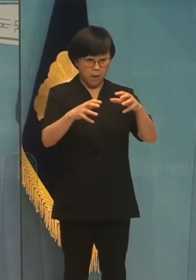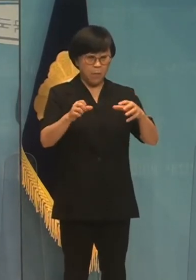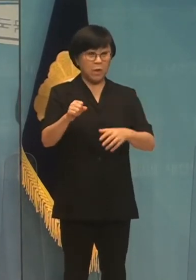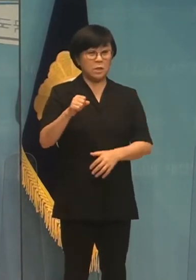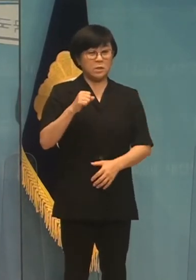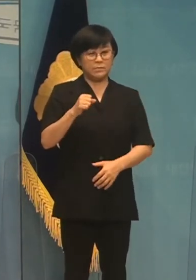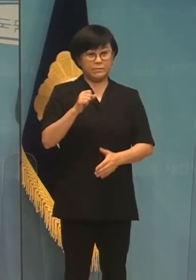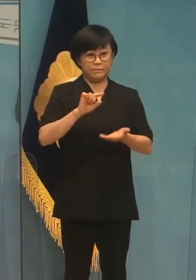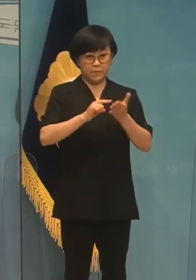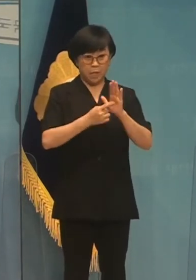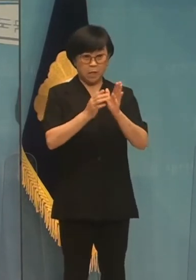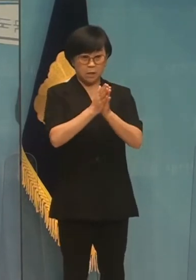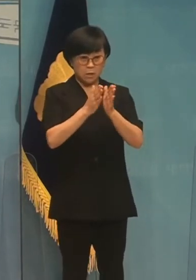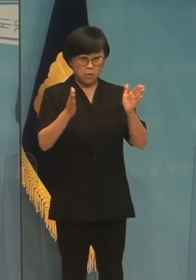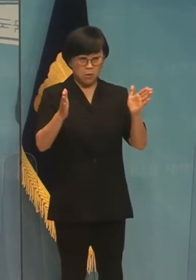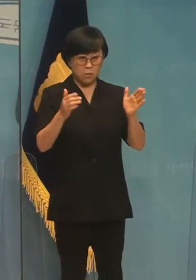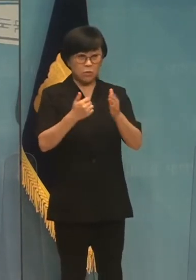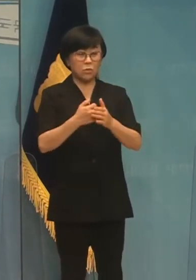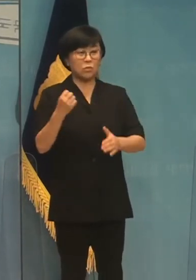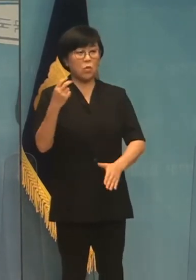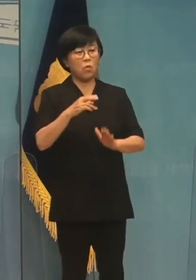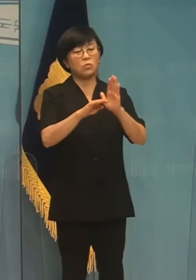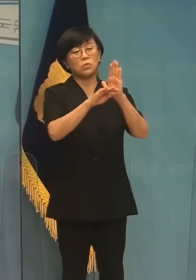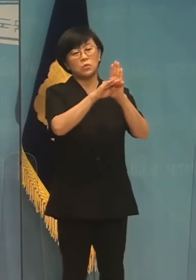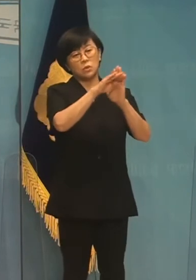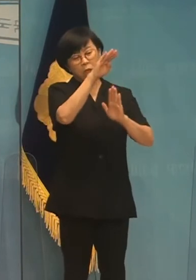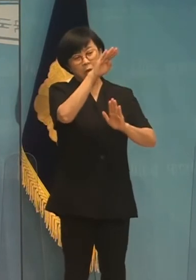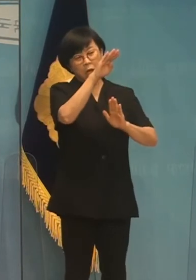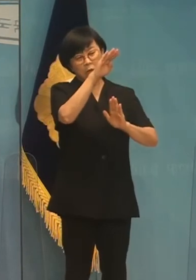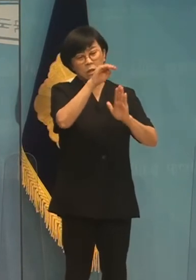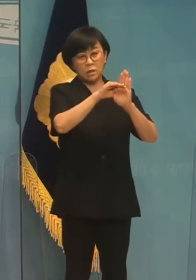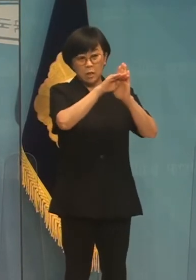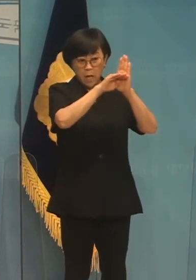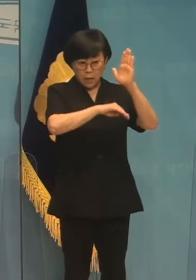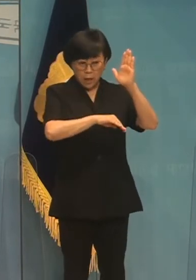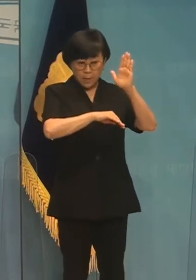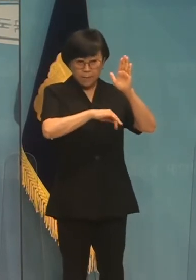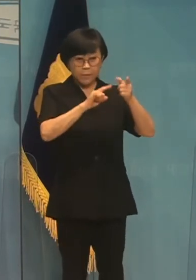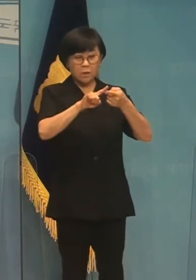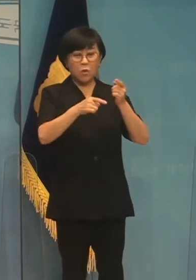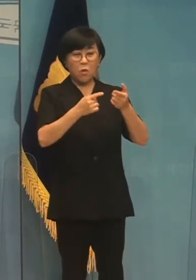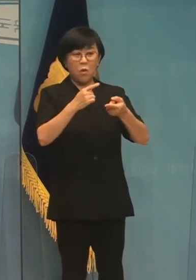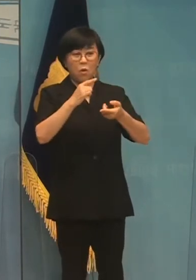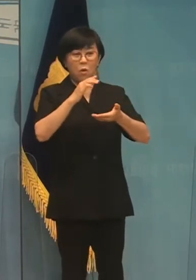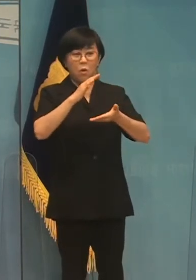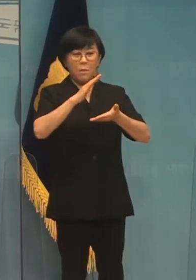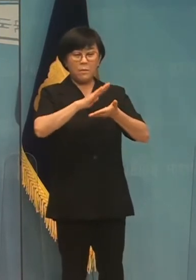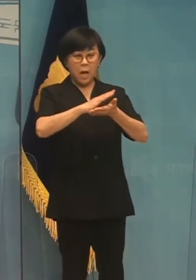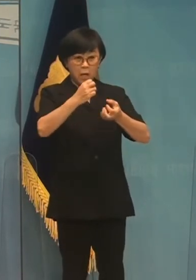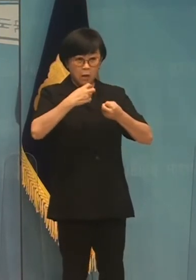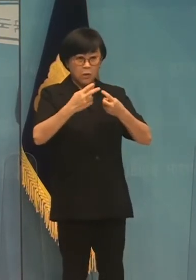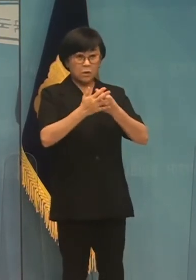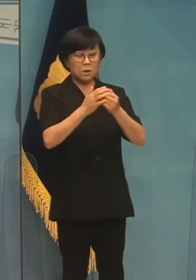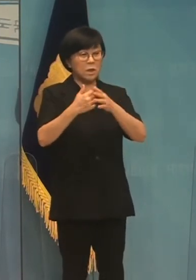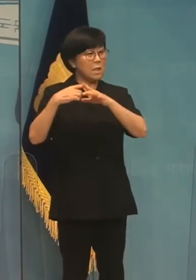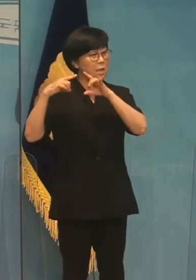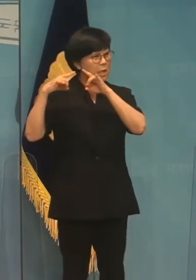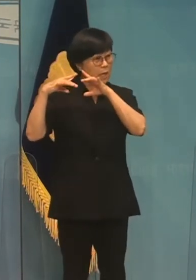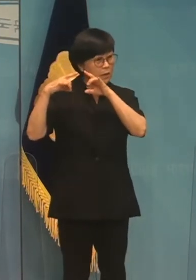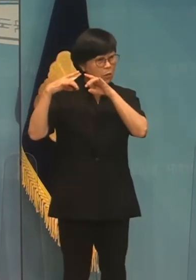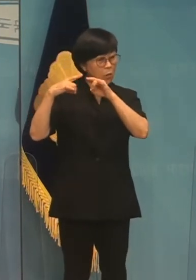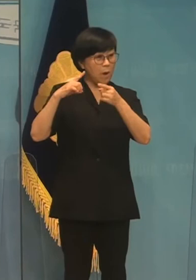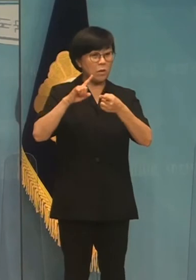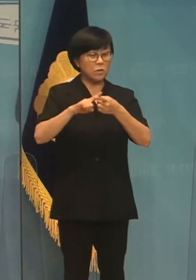과시합니다. 오래지 않아 북한 대남 선정기구인 한민전 라디오